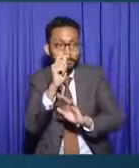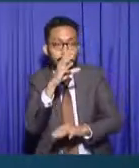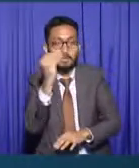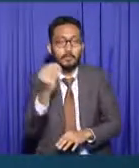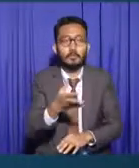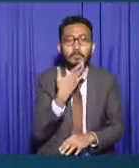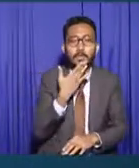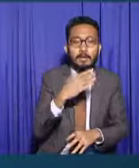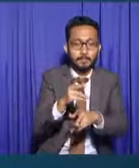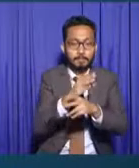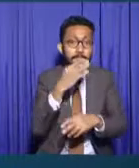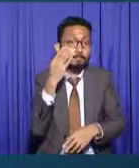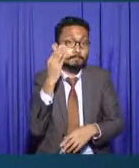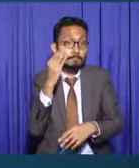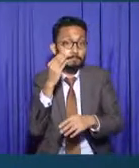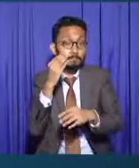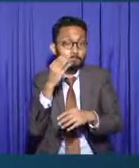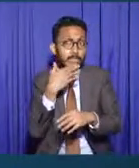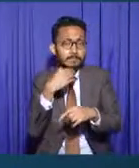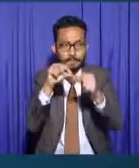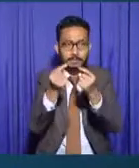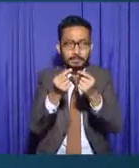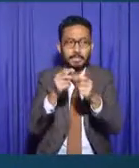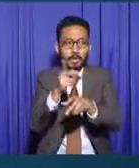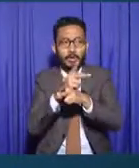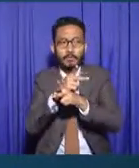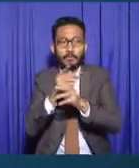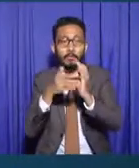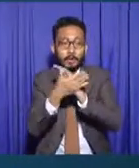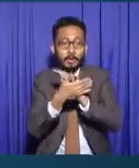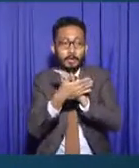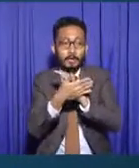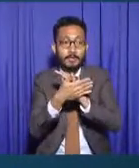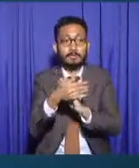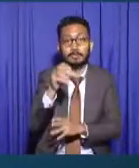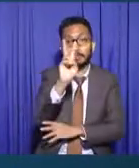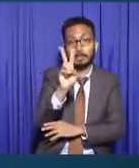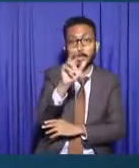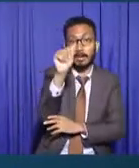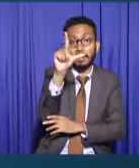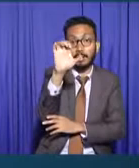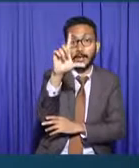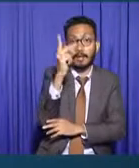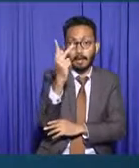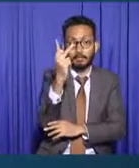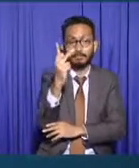warna biji dikawal oleh sepasang alel